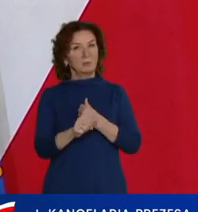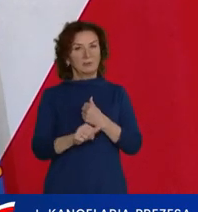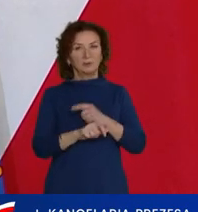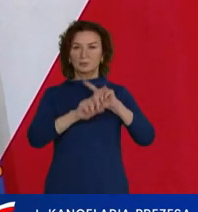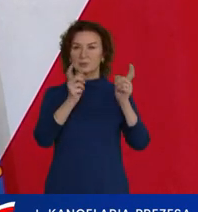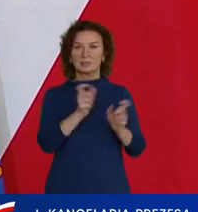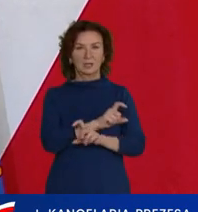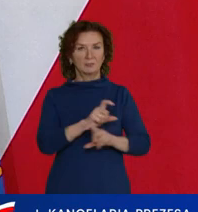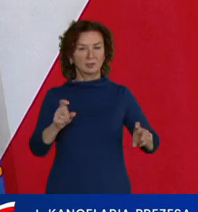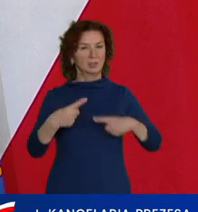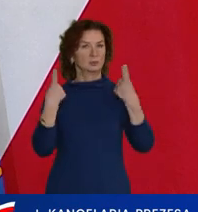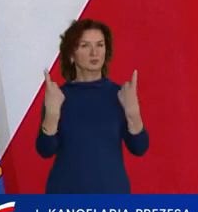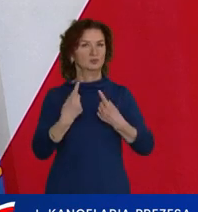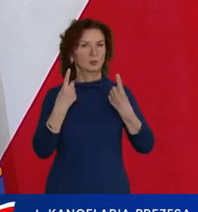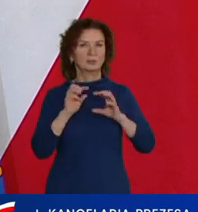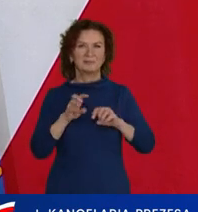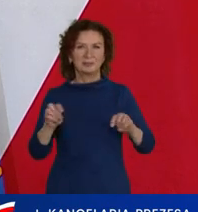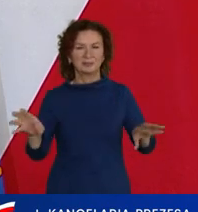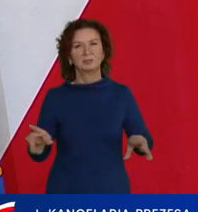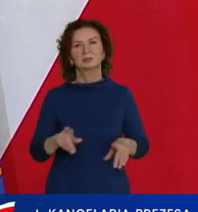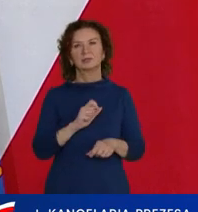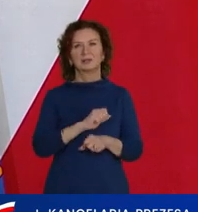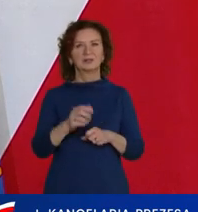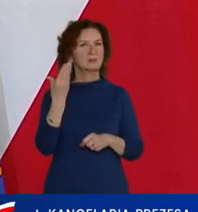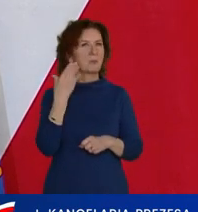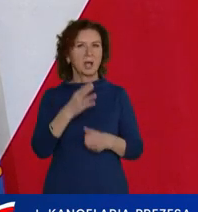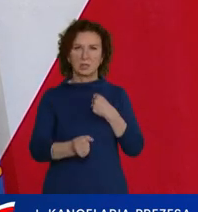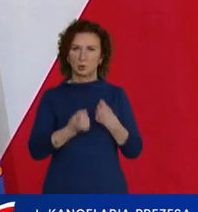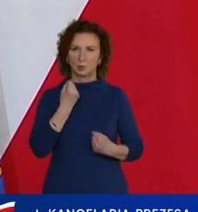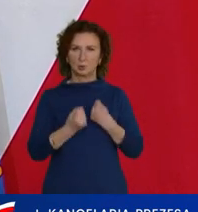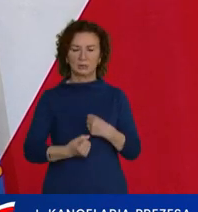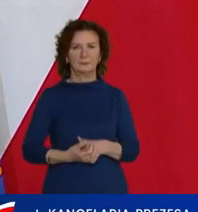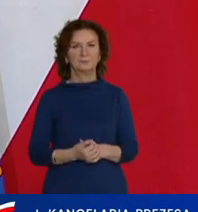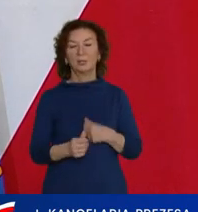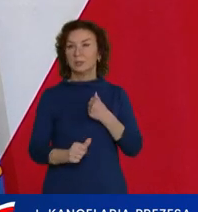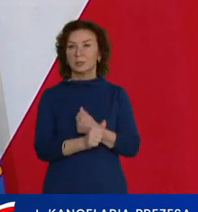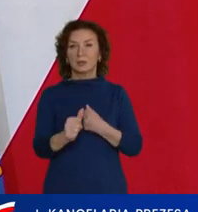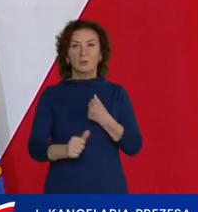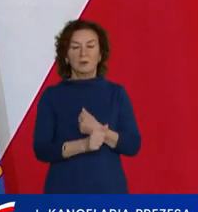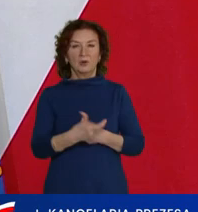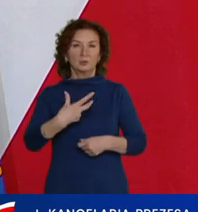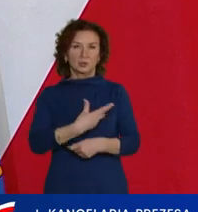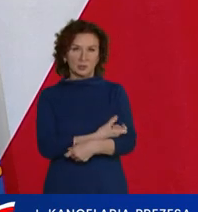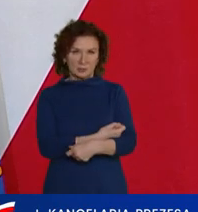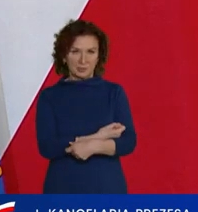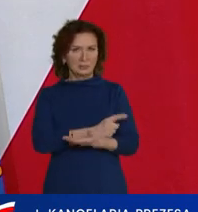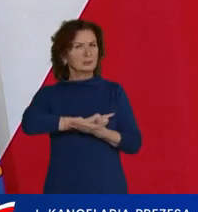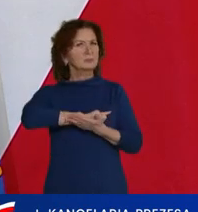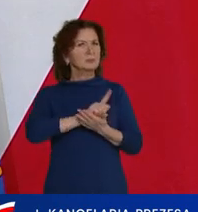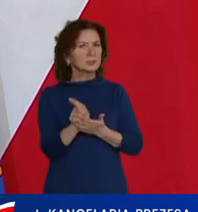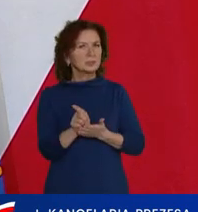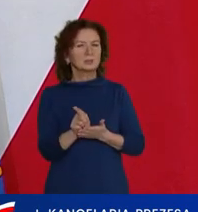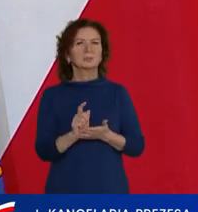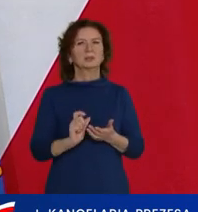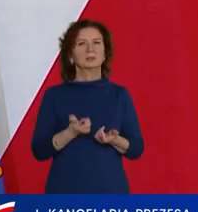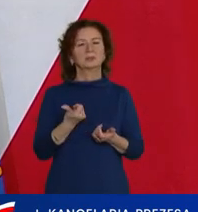czas sytuacja pandemiczna w kraju jest bardzo trudna. Dlatego szczepienia i przyspieszenie, o